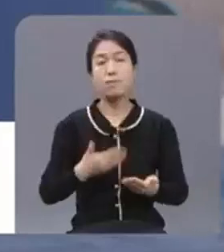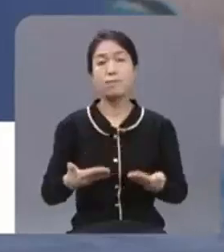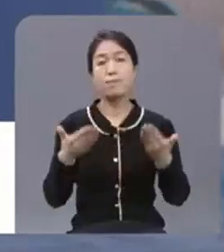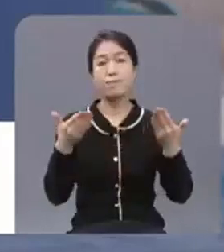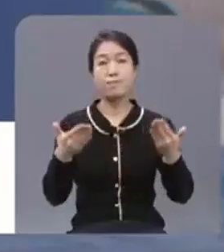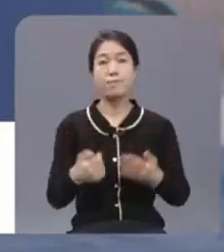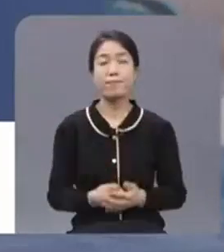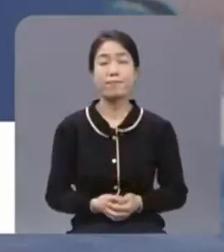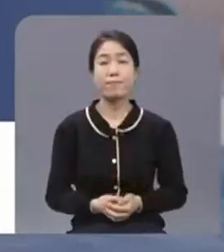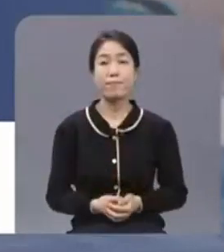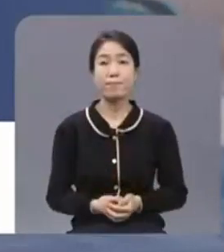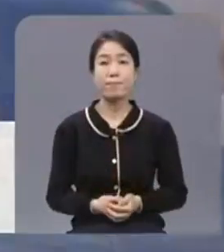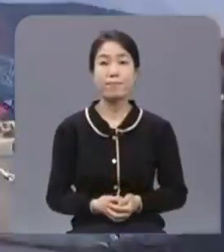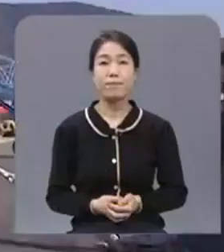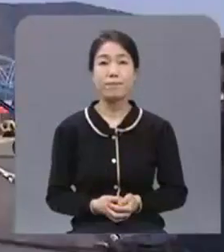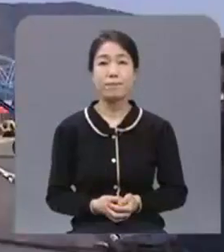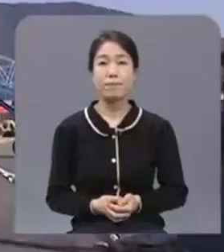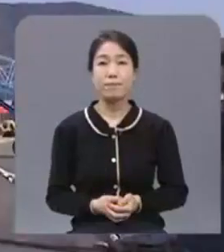기자입니다.